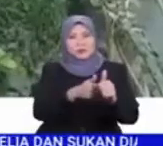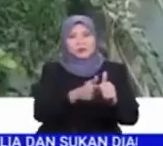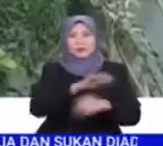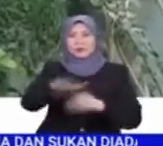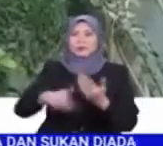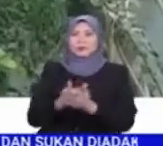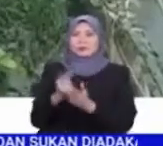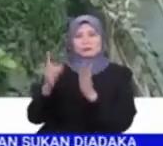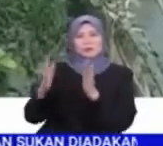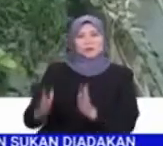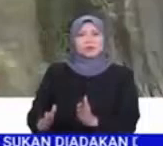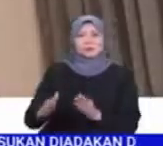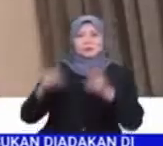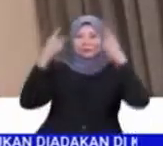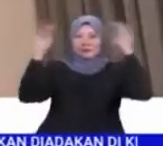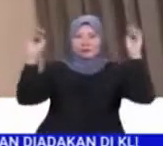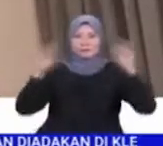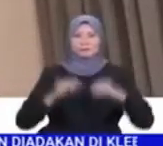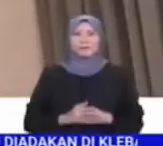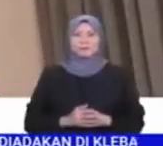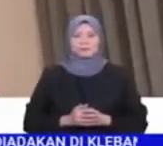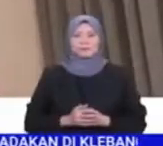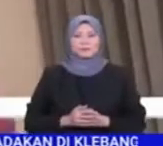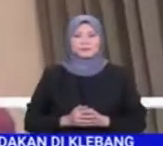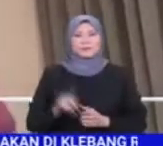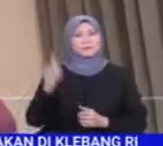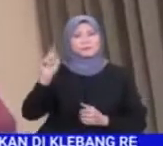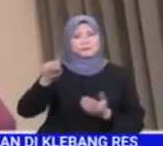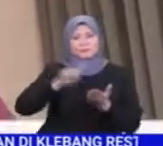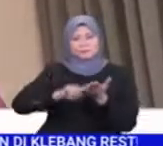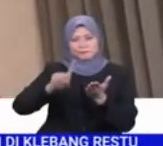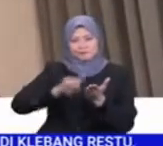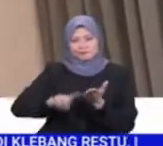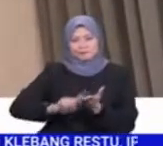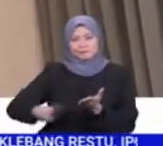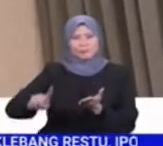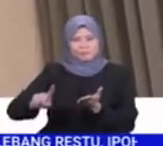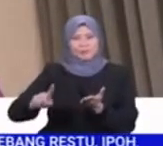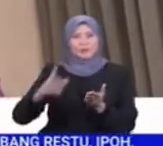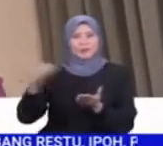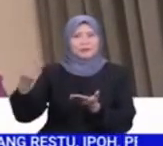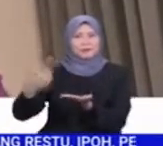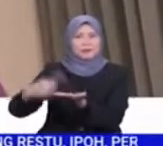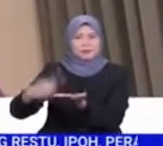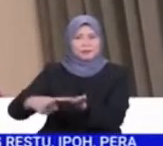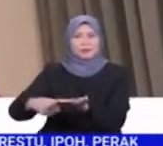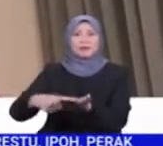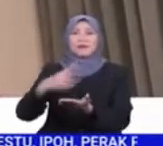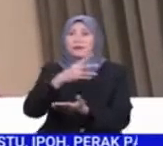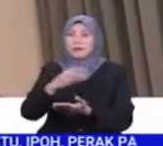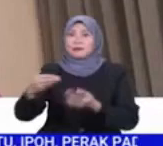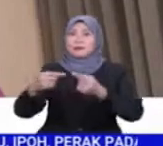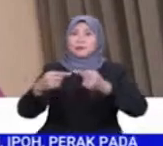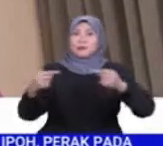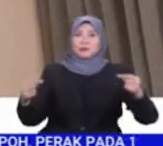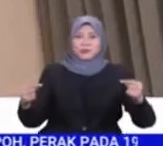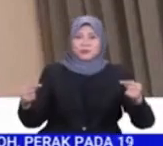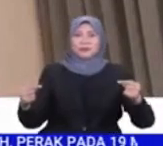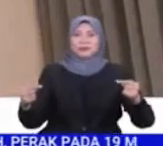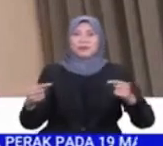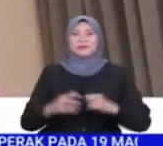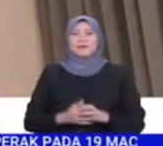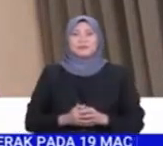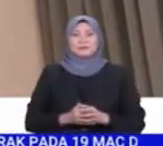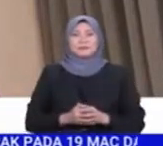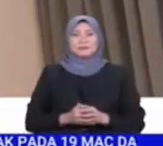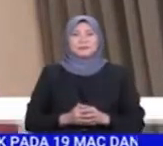oleh seorang Perdana Menteri. Perkara ini perlu diteliti, dibincangkan dan diputuskan sebaik mungkin di pihak